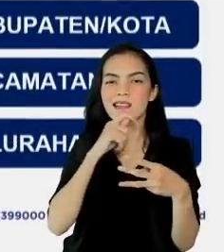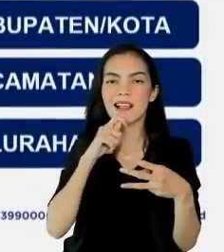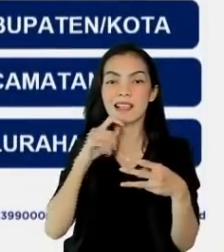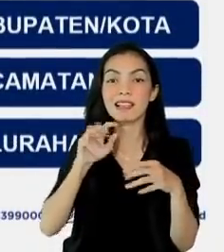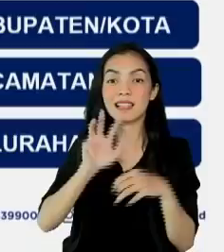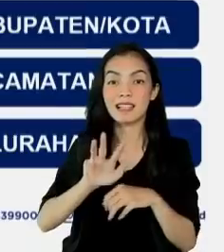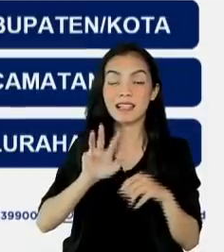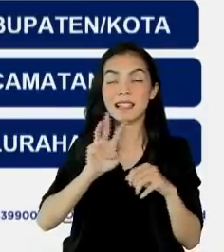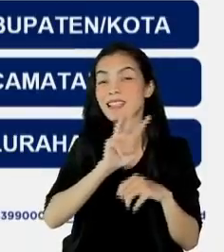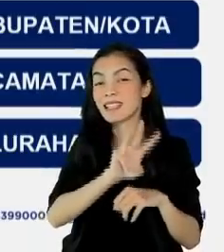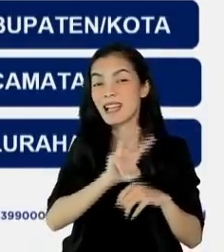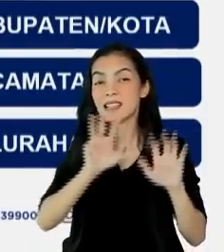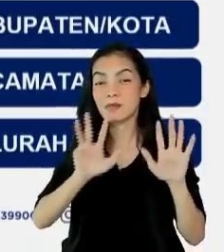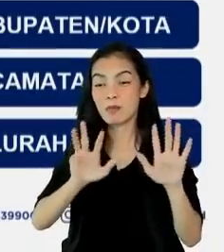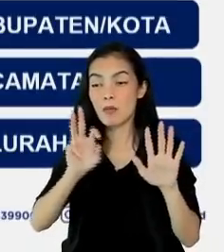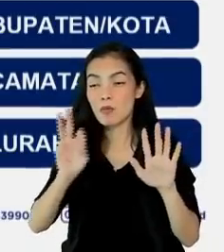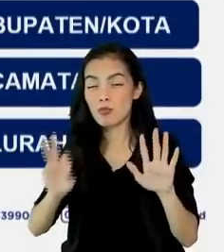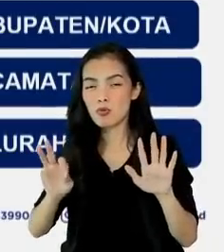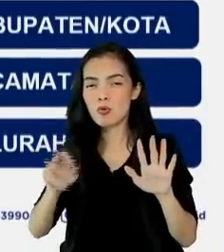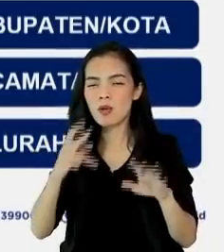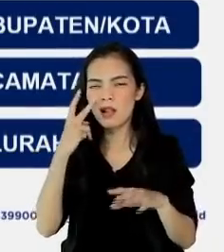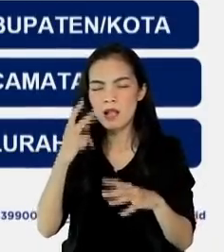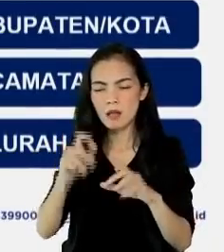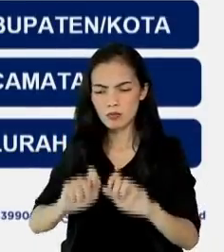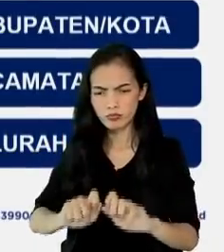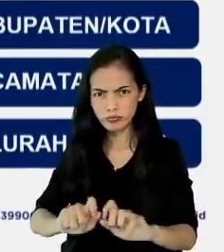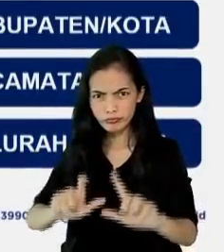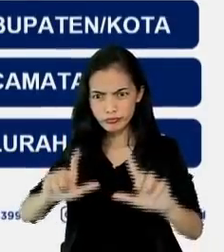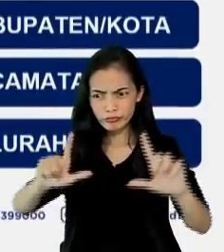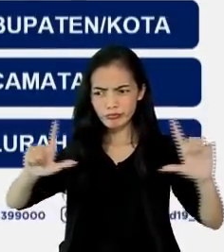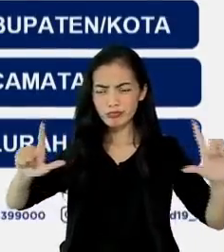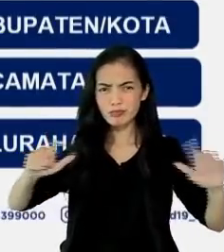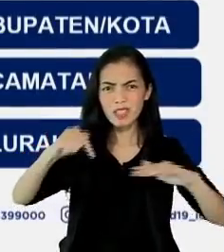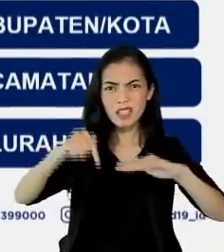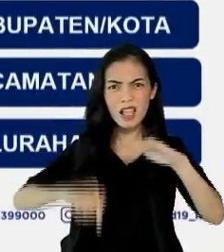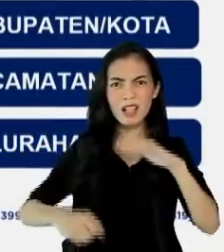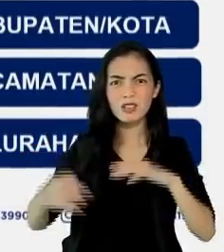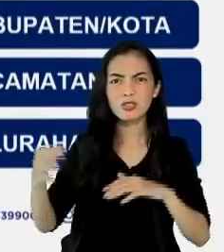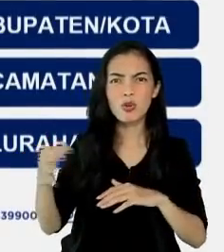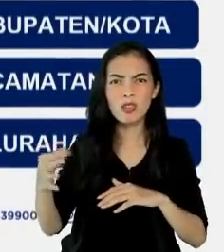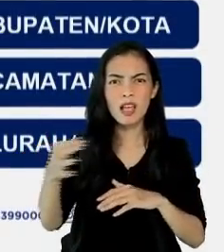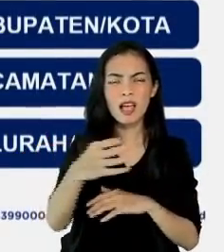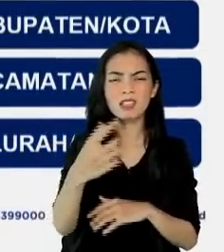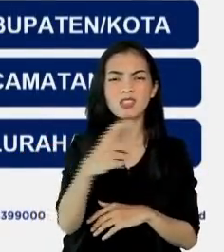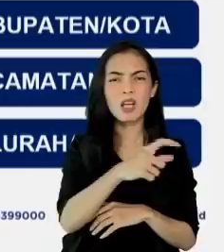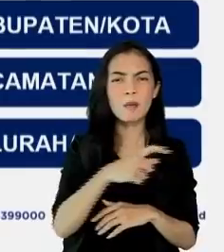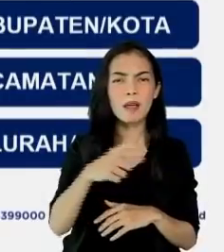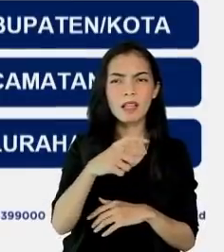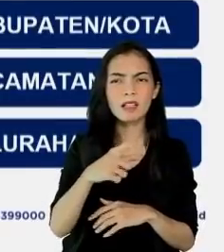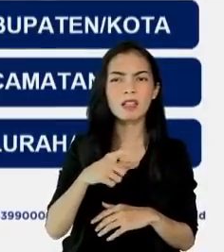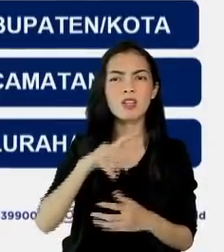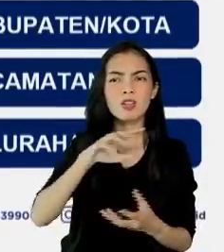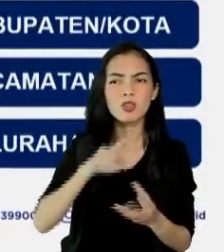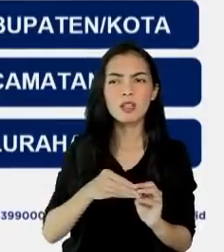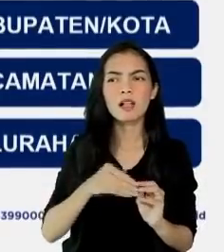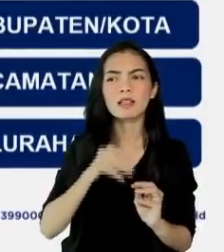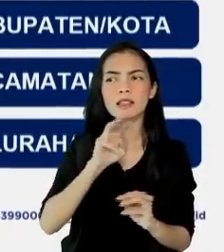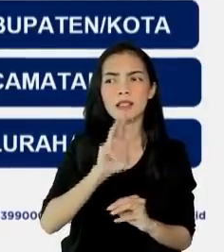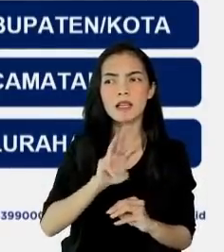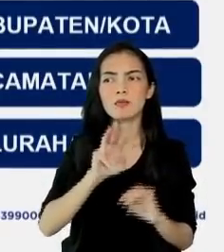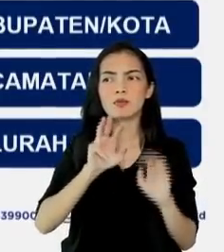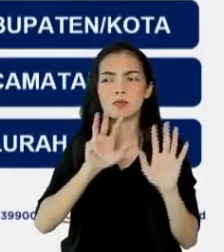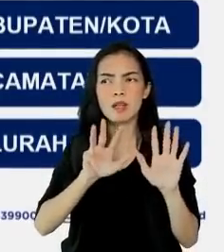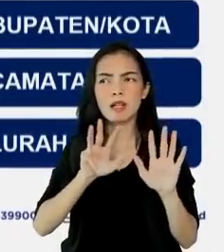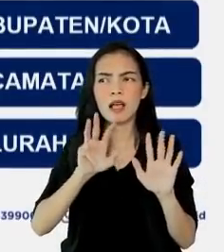yang 390, kita breakdown di level kecamatan, total ada 3.395 kecamatan yang melaporkan